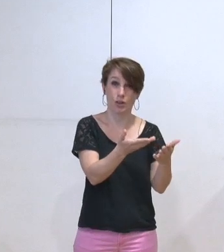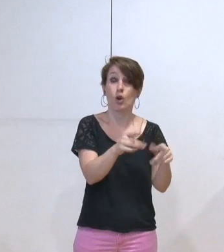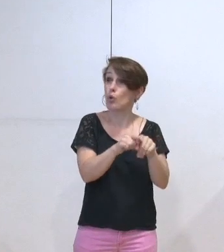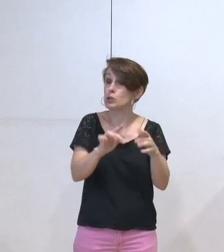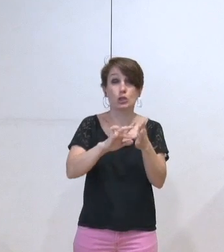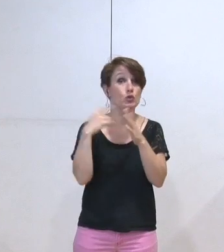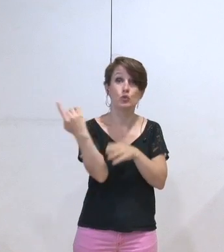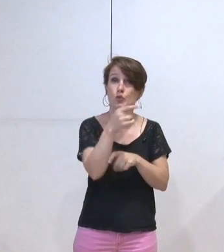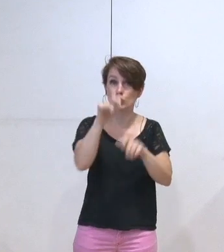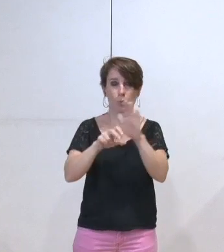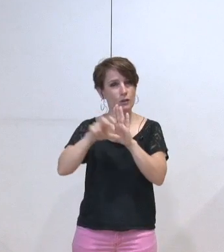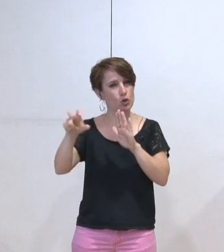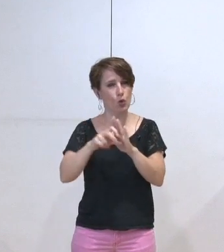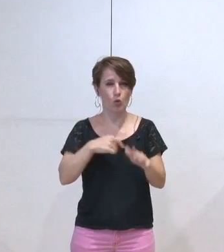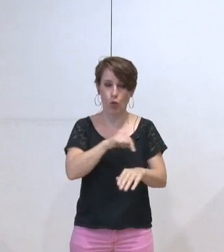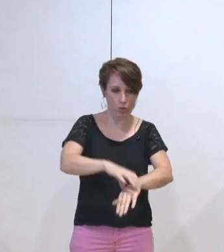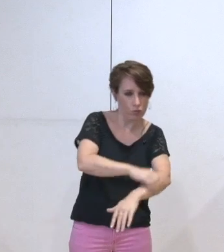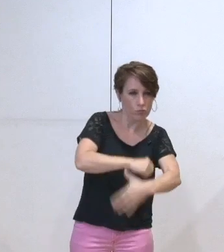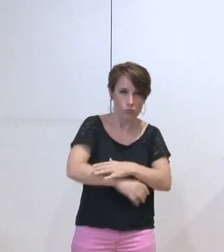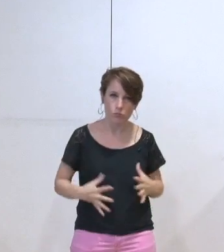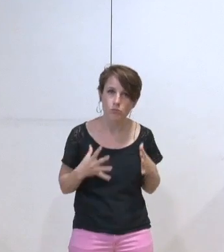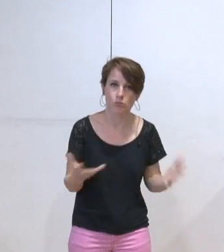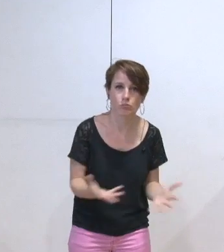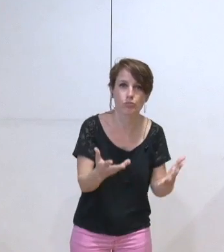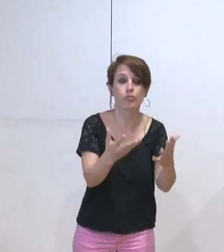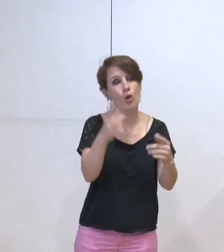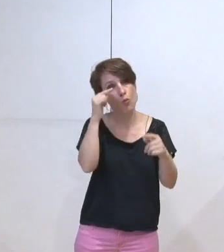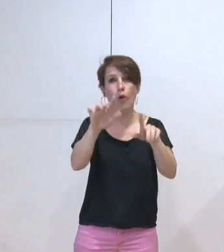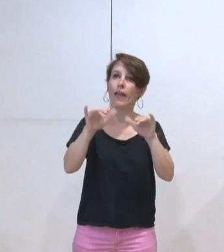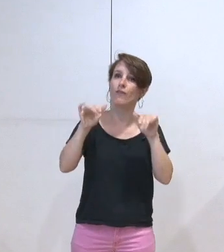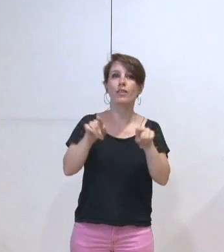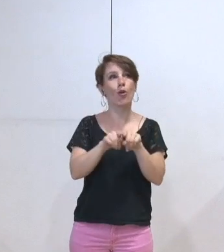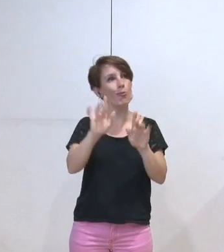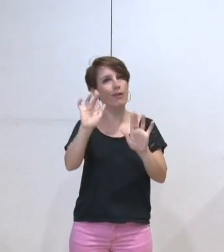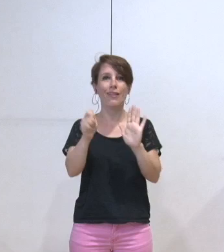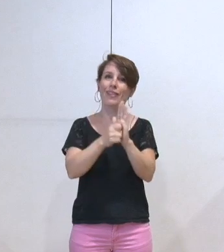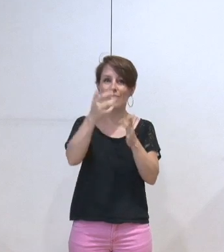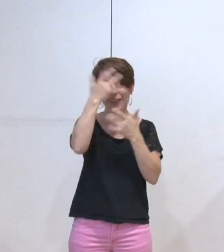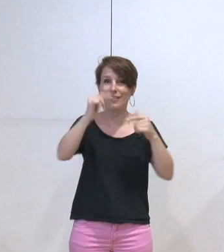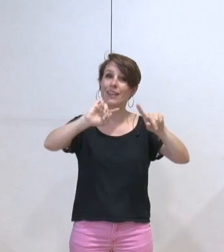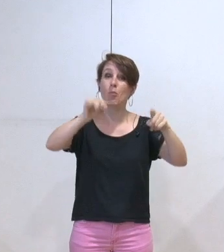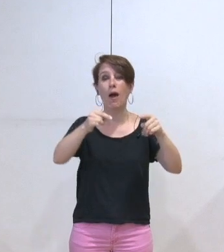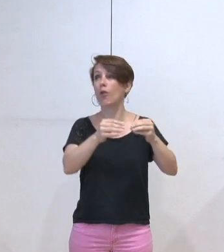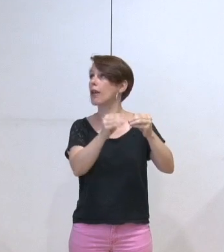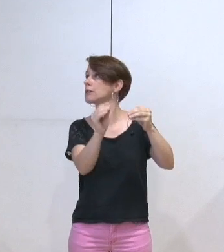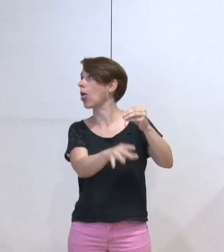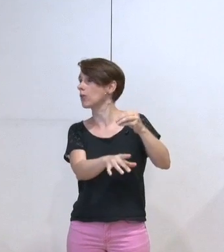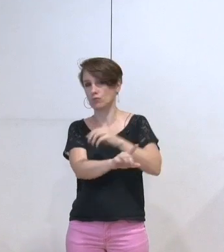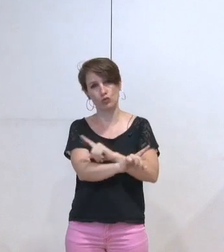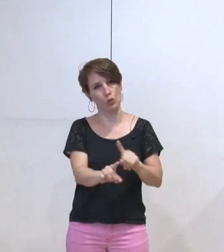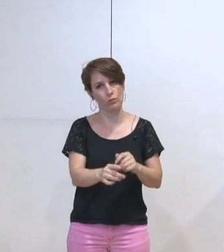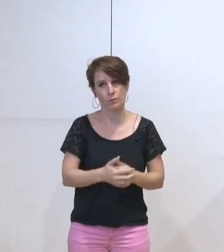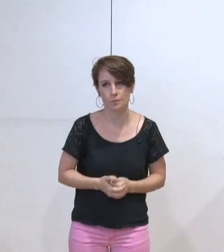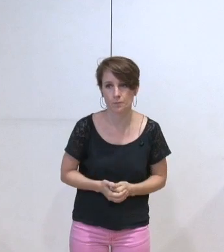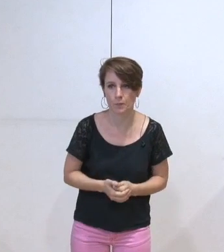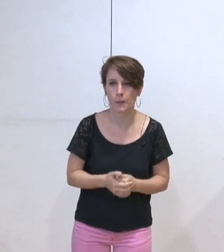qu'il n'y ait pas de parenthèse estivale il y a bien sûr les traditionnels séjours à Massacan au bord de la Méditerranée pour les